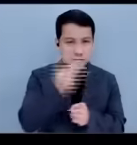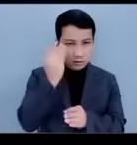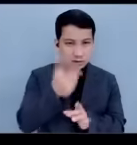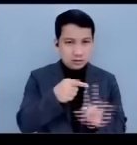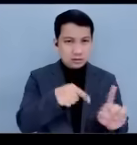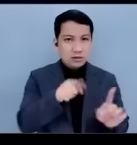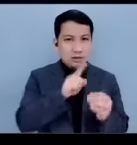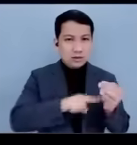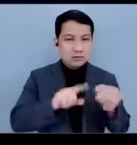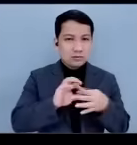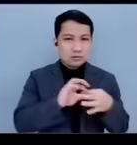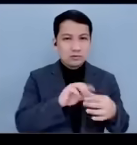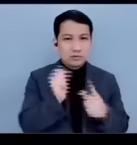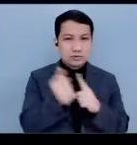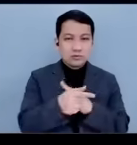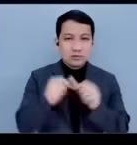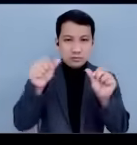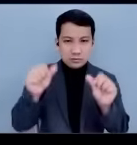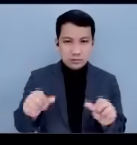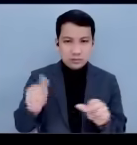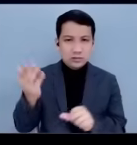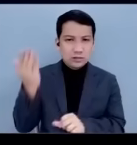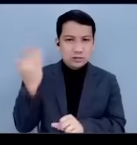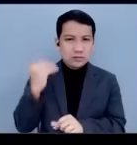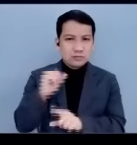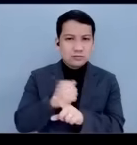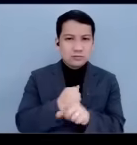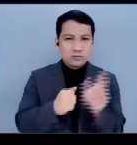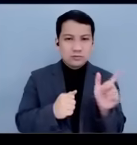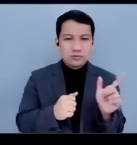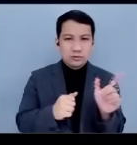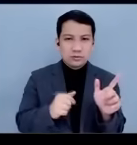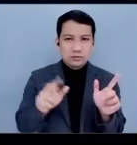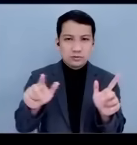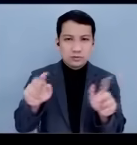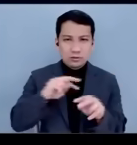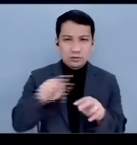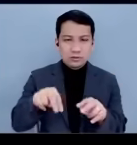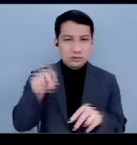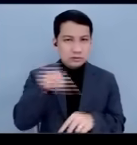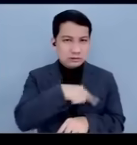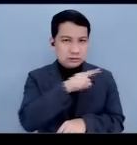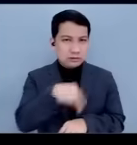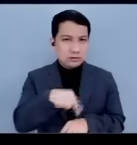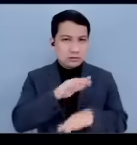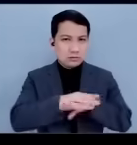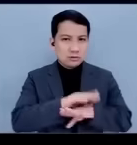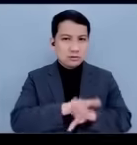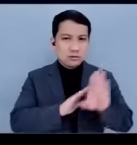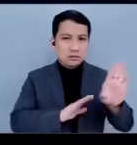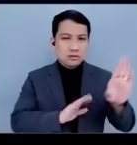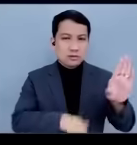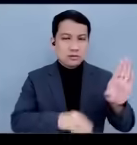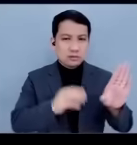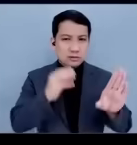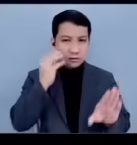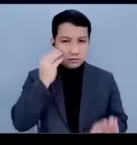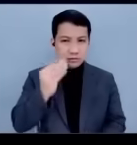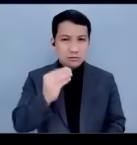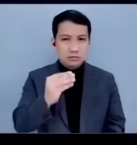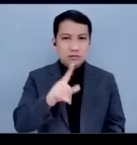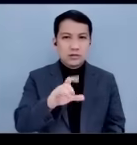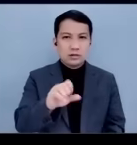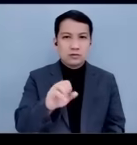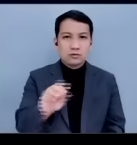mga social media posts niya noong September 2022. Ininsulto niya rito at binantaan si Judge Marlo Magdoza Malagar ng